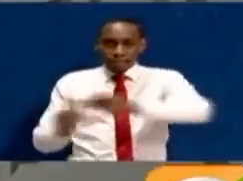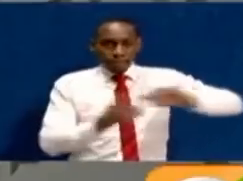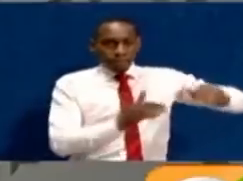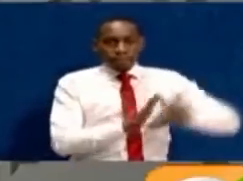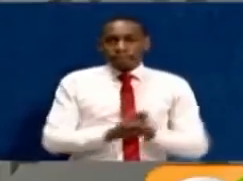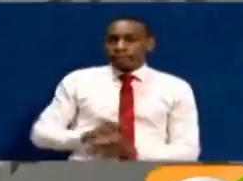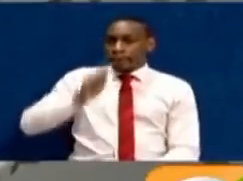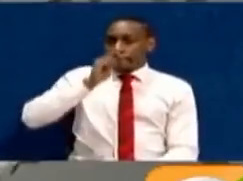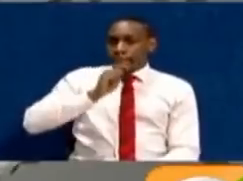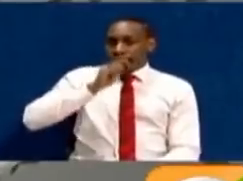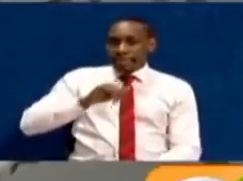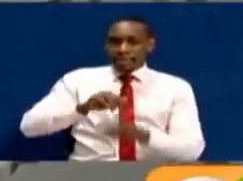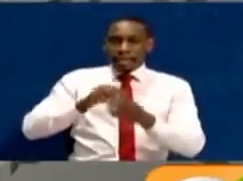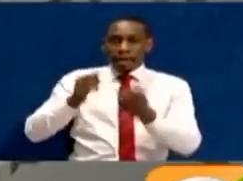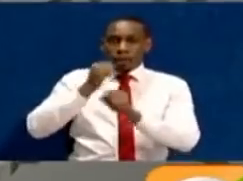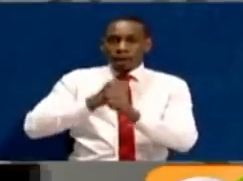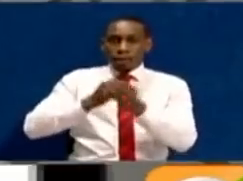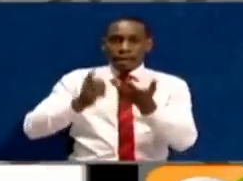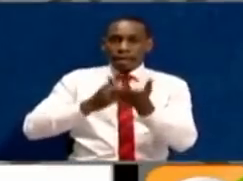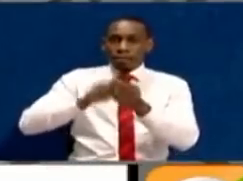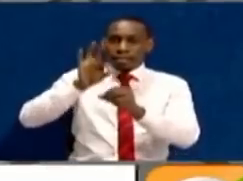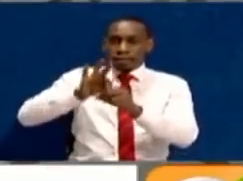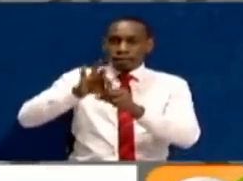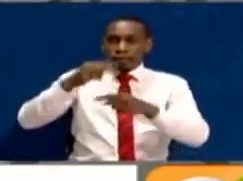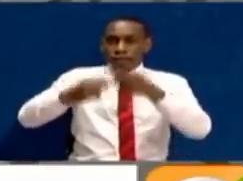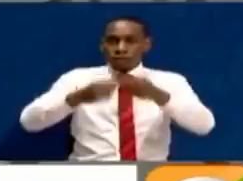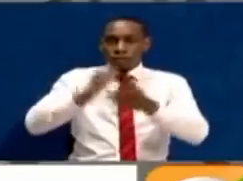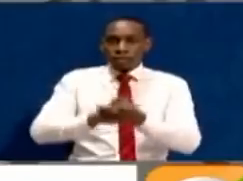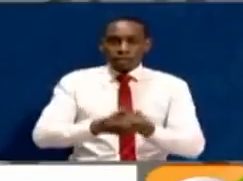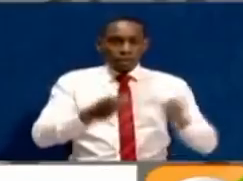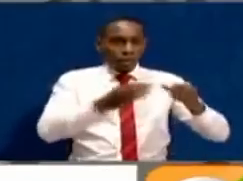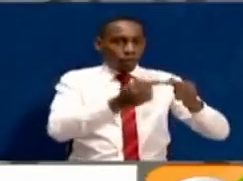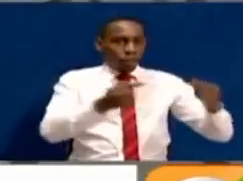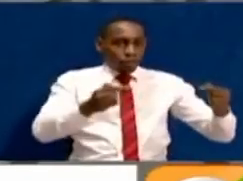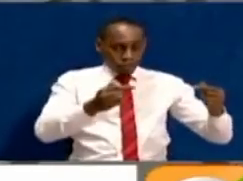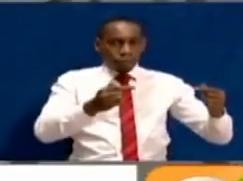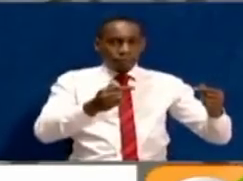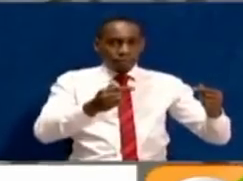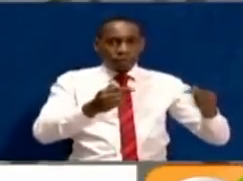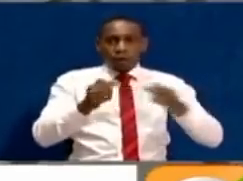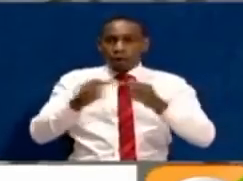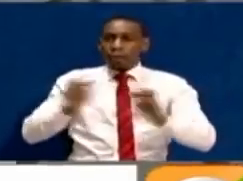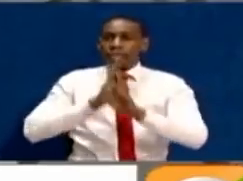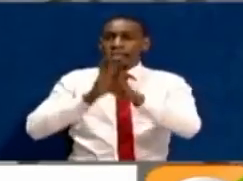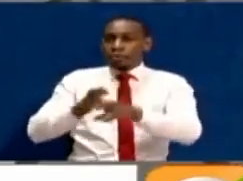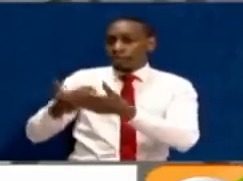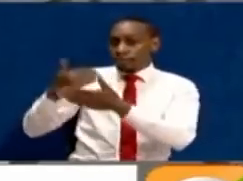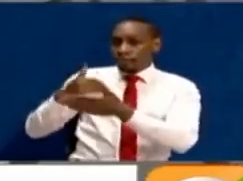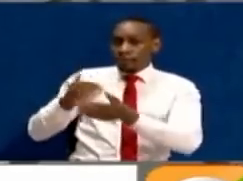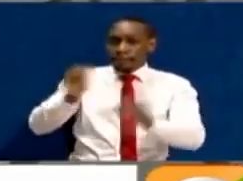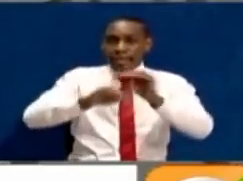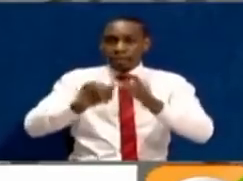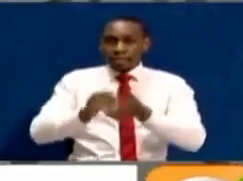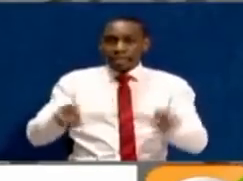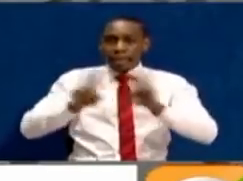Tuingie nchi jirani ya Tanzania ambapo zoezi la kuhesabu kura linaendelea huku chama cha upinzani Chadema kikipinga matokeo ya awali ya uchaguzi